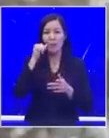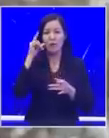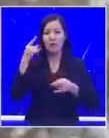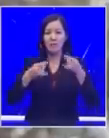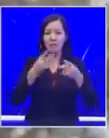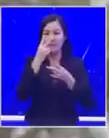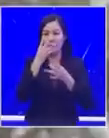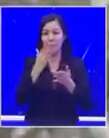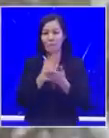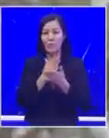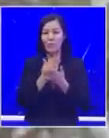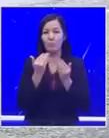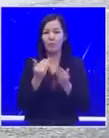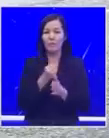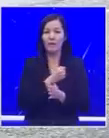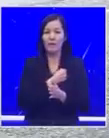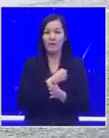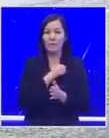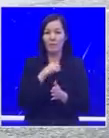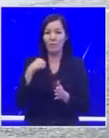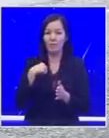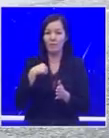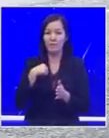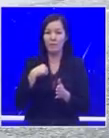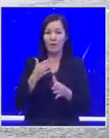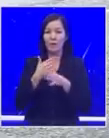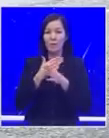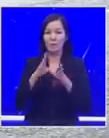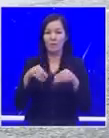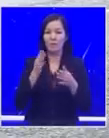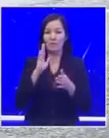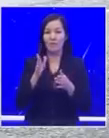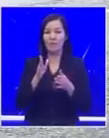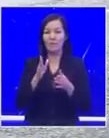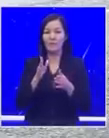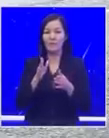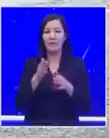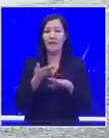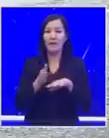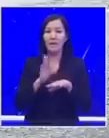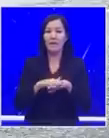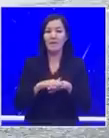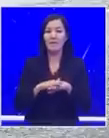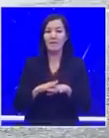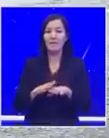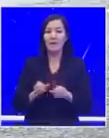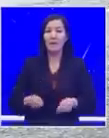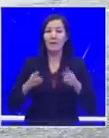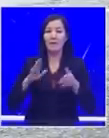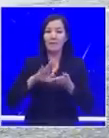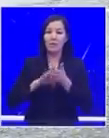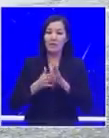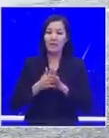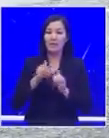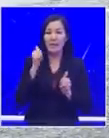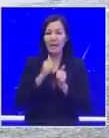көрдік, сол бойынша келіп тұрмыз военкоматқа, өзіміздің постқа әрдайым көмек беруге. Осындай басымызға қиындық туған кезде